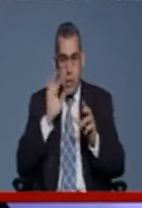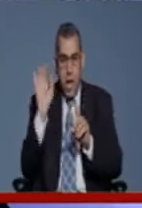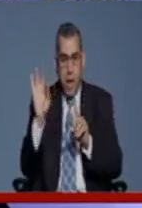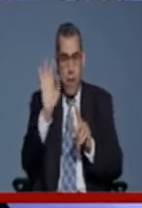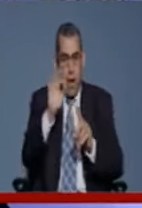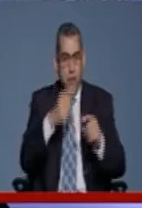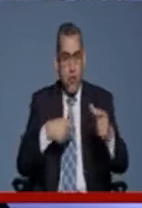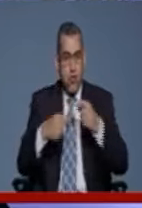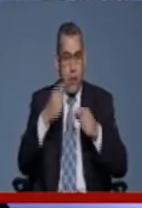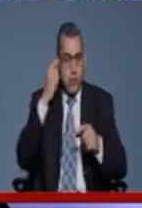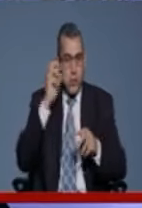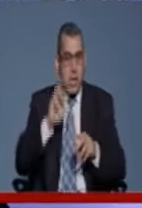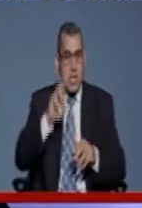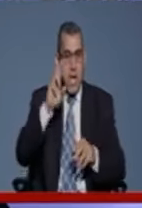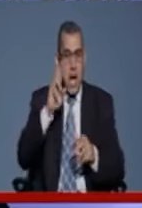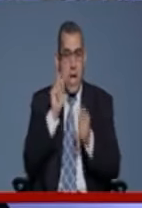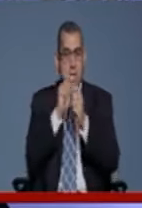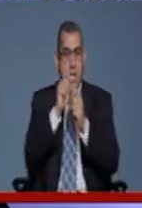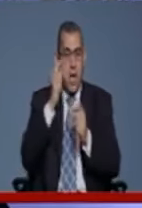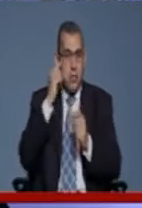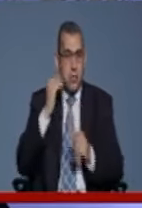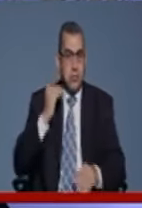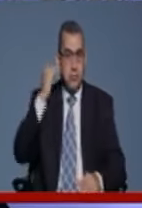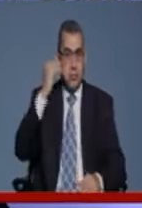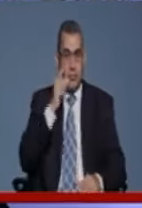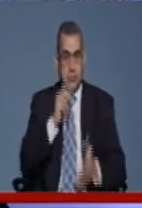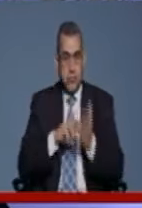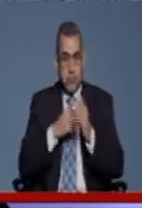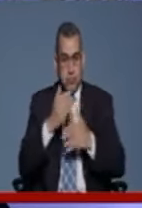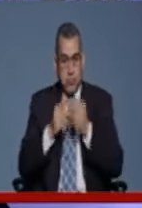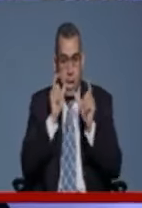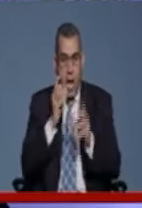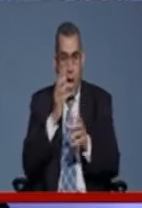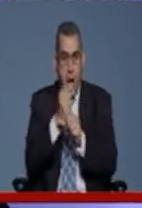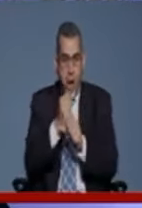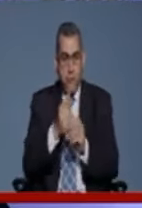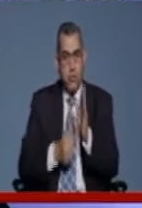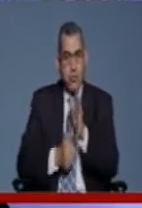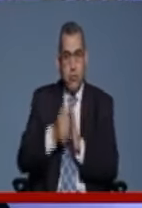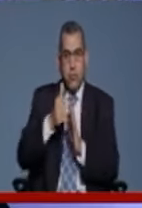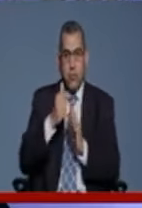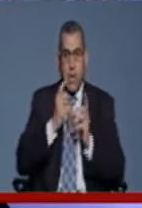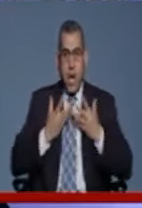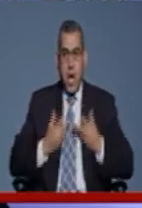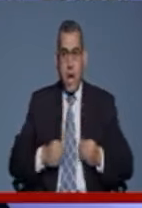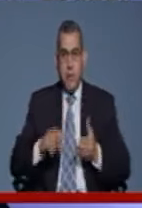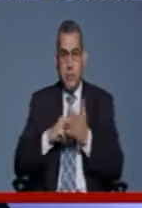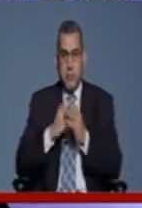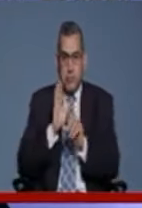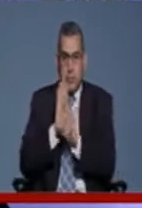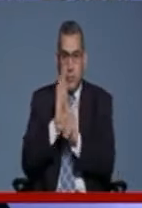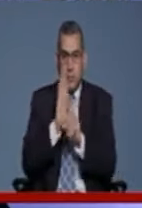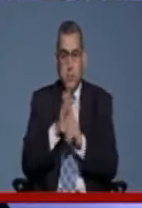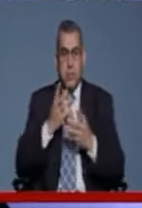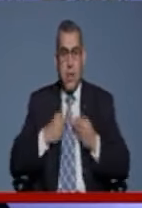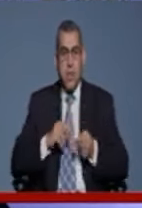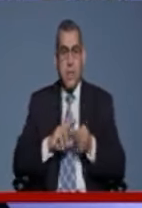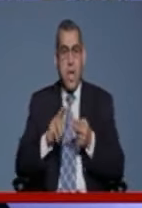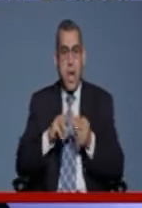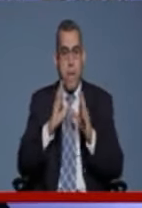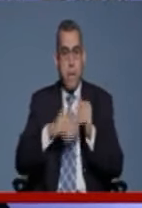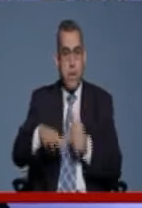الذكاء الاصطناعي، وبما يكفل الحفاظ على التفوق الأمني في حماية أمن وسلامة الوطن